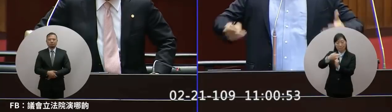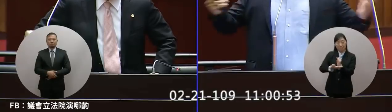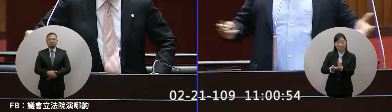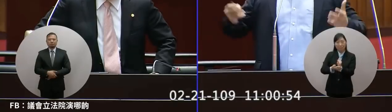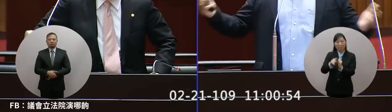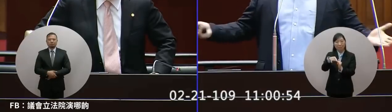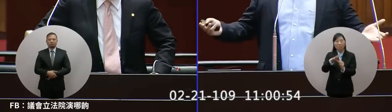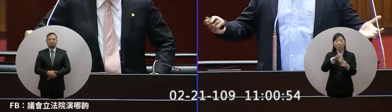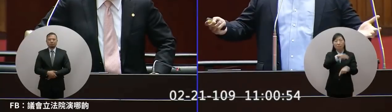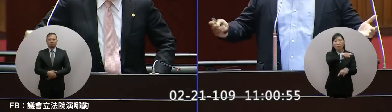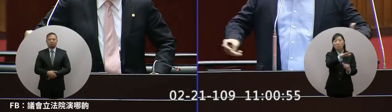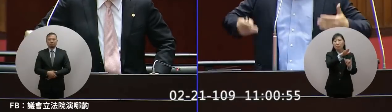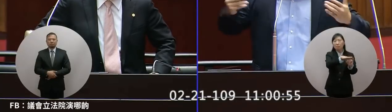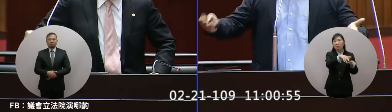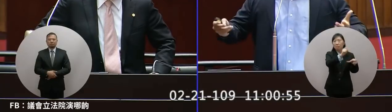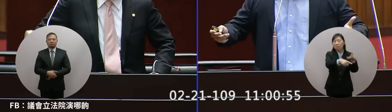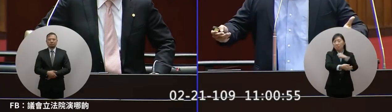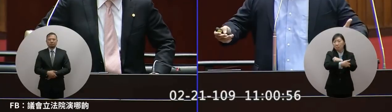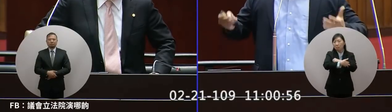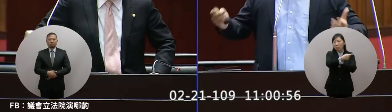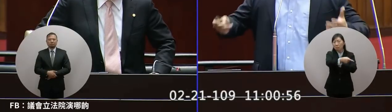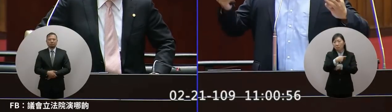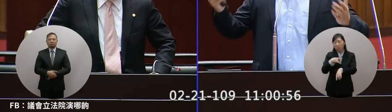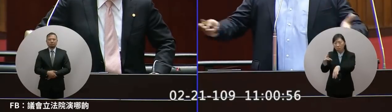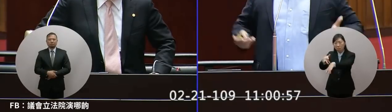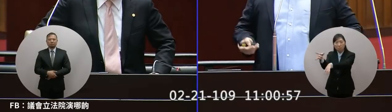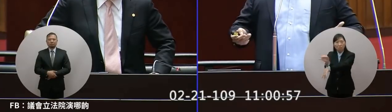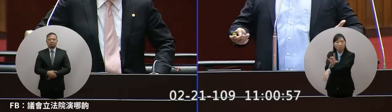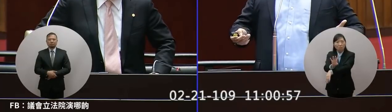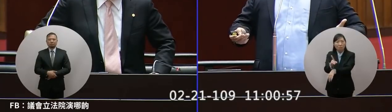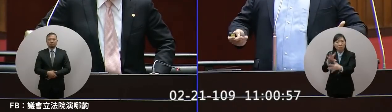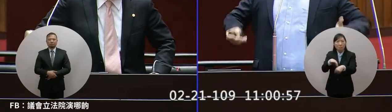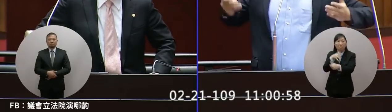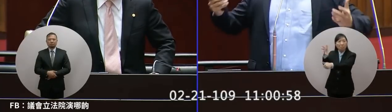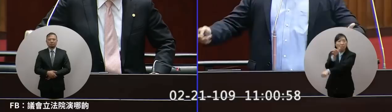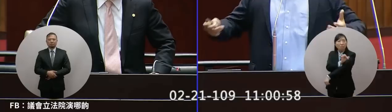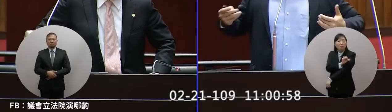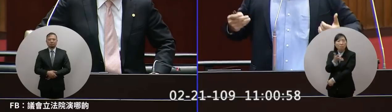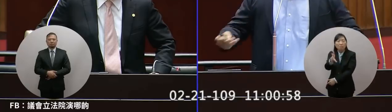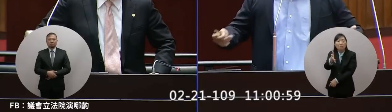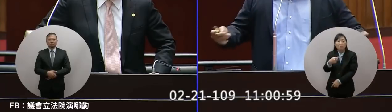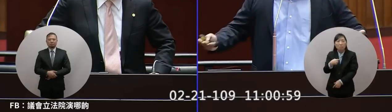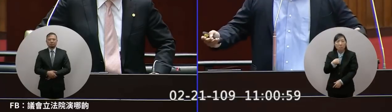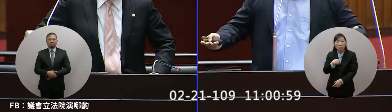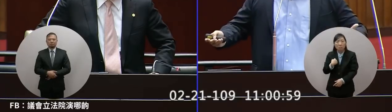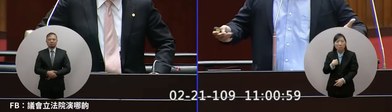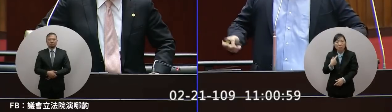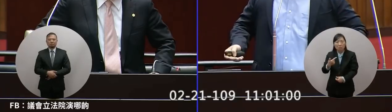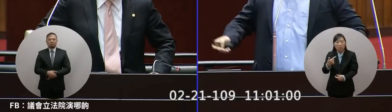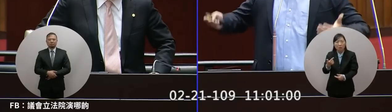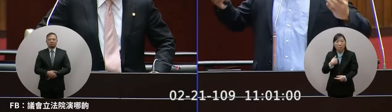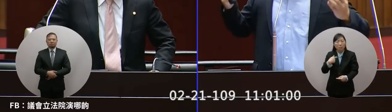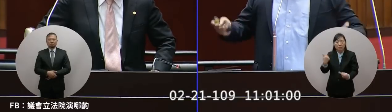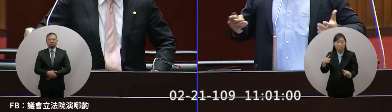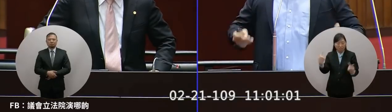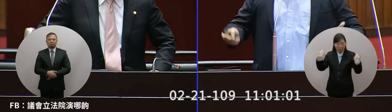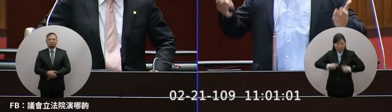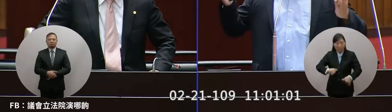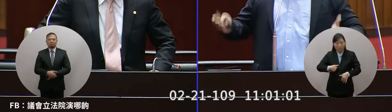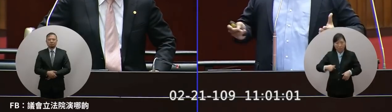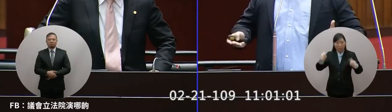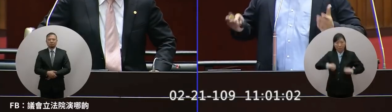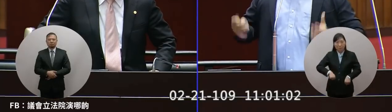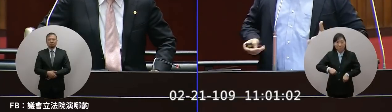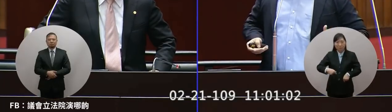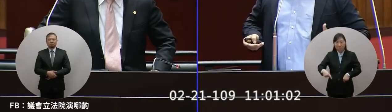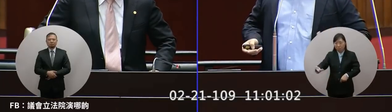工哈，伊毋捌拄过这个情形嘛，伊就问讲，哎，问这个医护人员讲，哎，为什么我爱请这领？哈，那护士跟